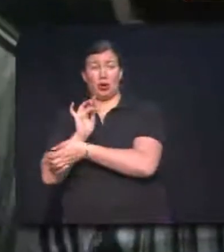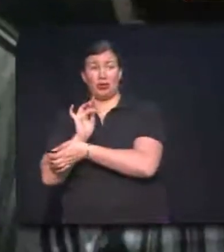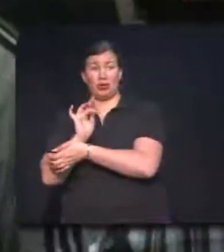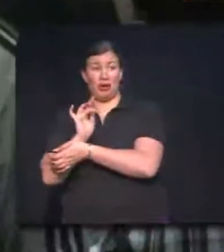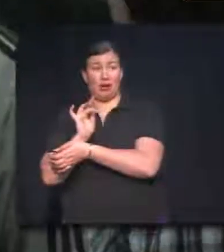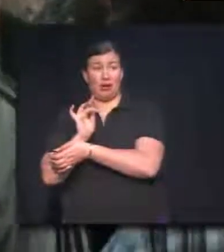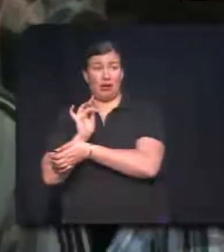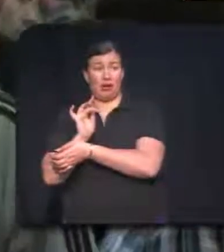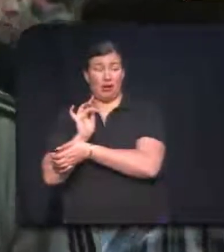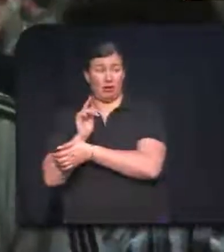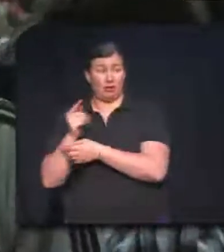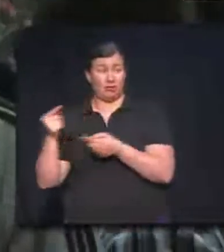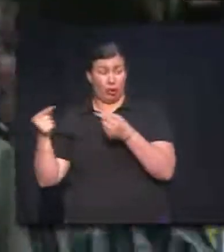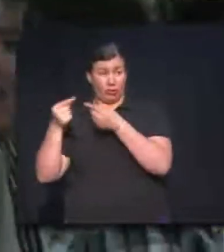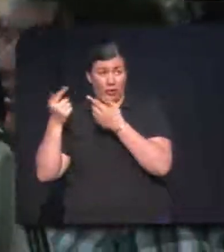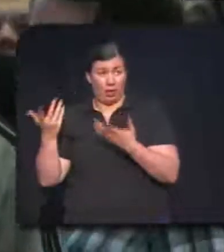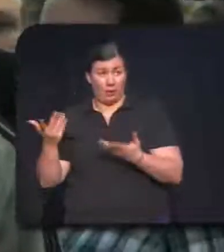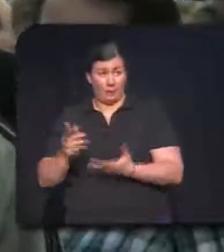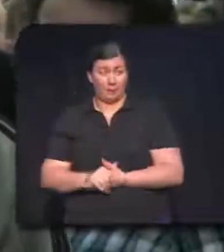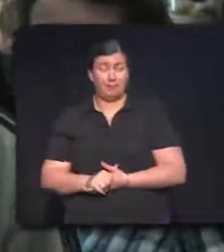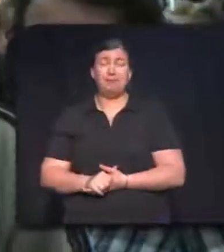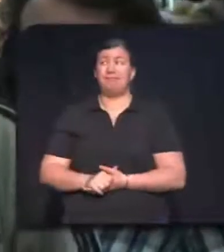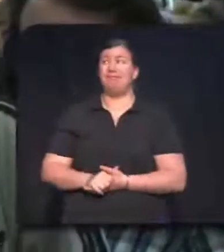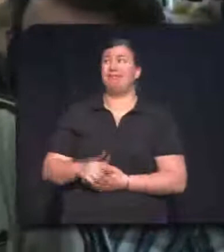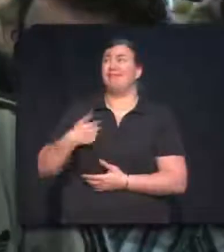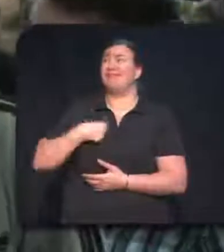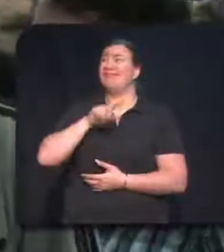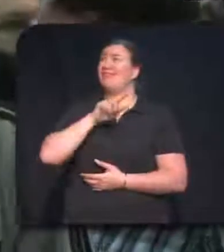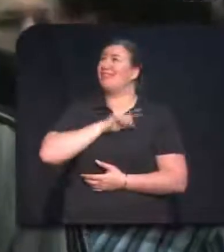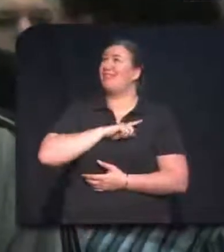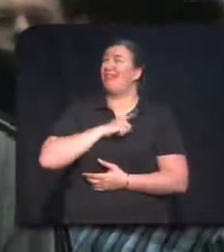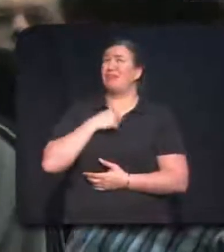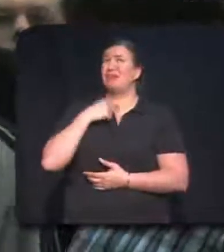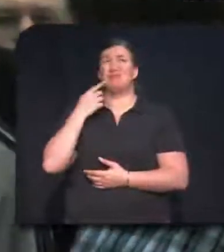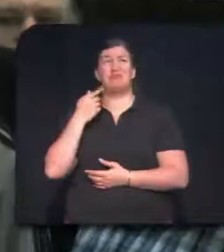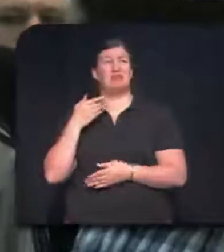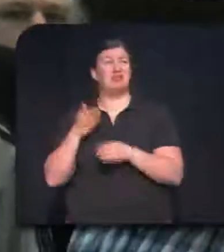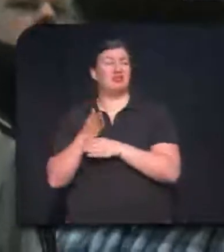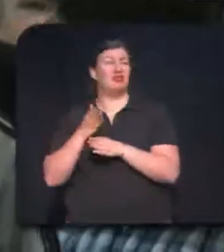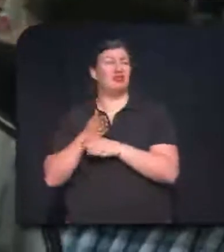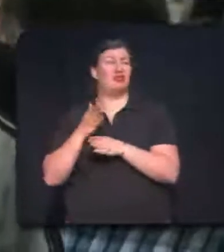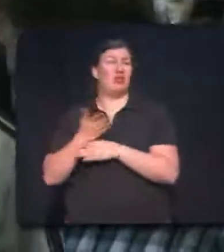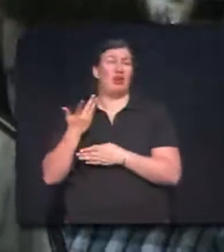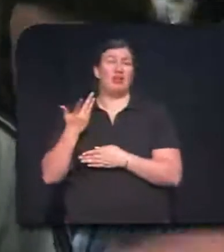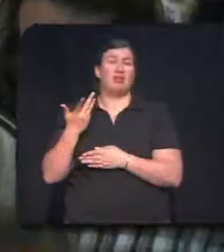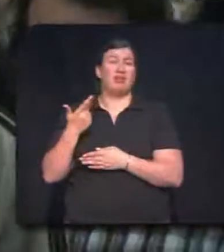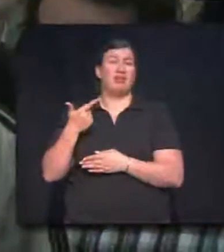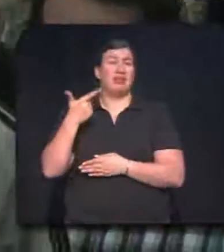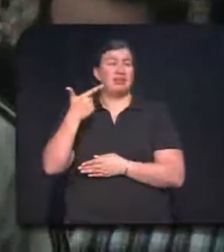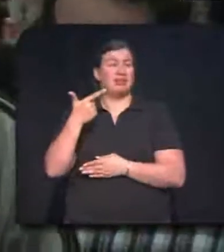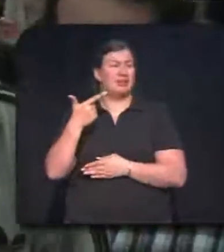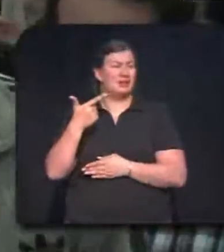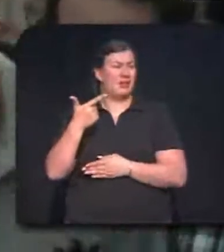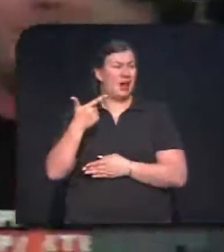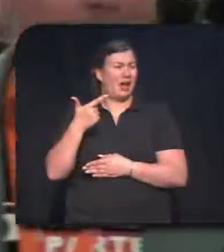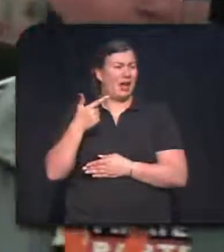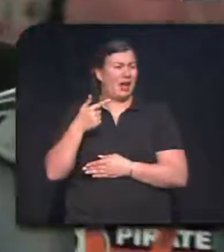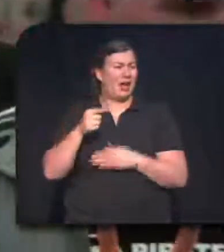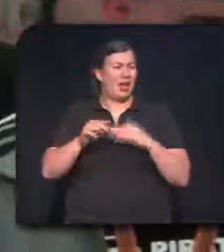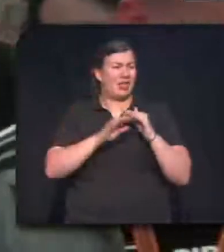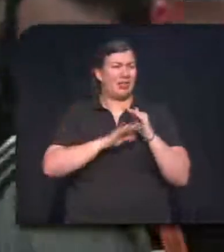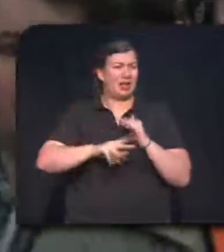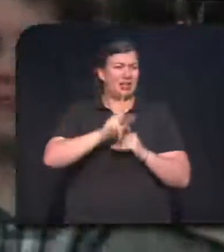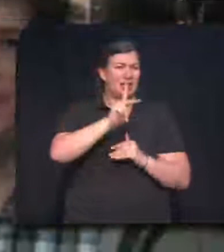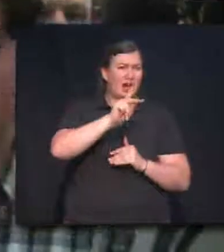Debatte also das einzige was mich daran stört ist dass urnenwall in einem zwei mangkv nicht geheim sind